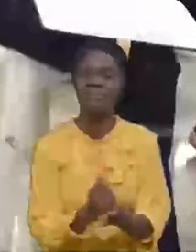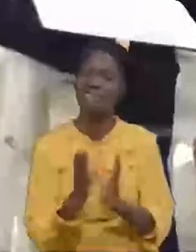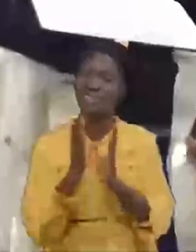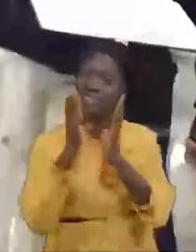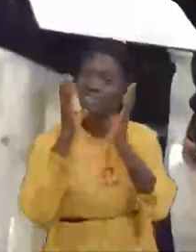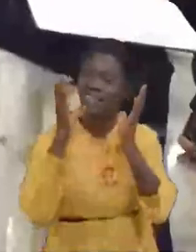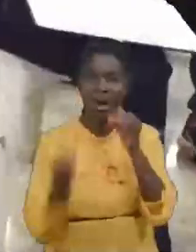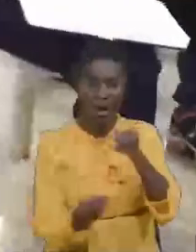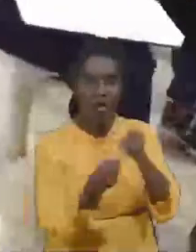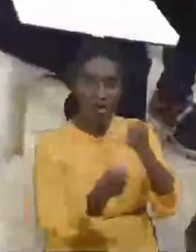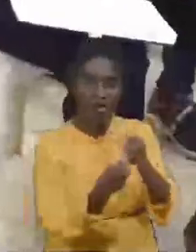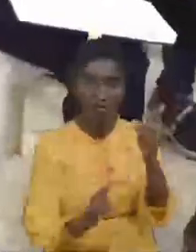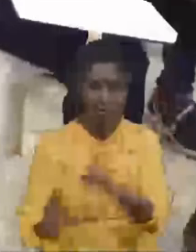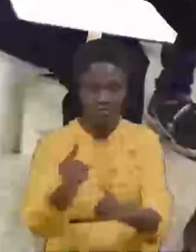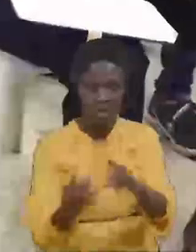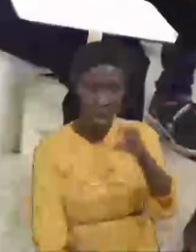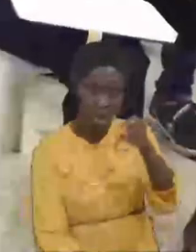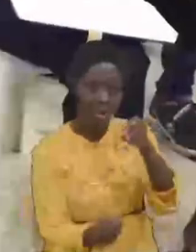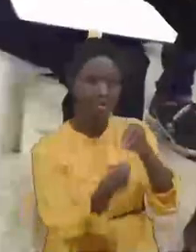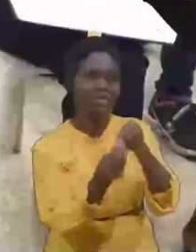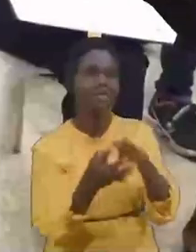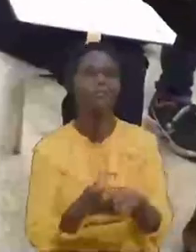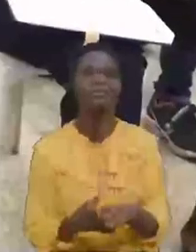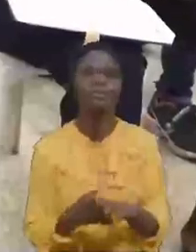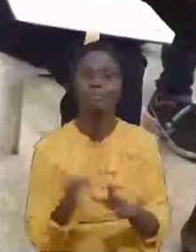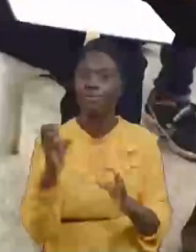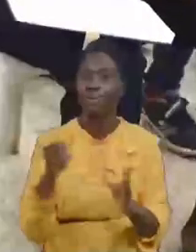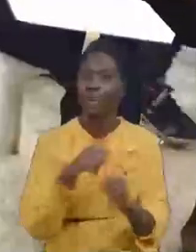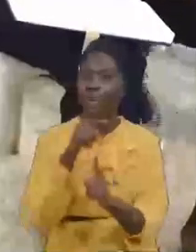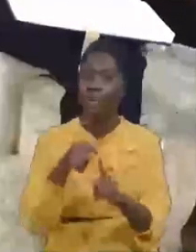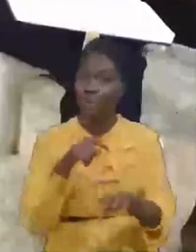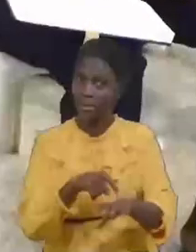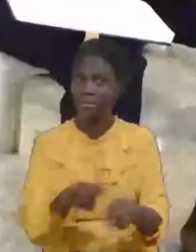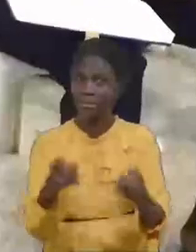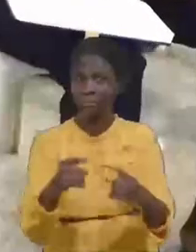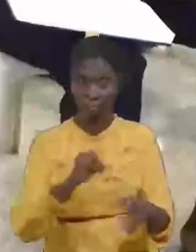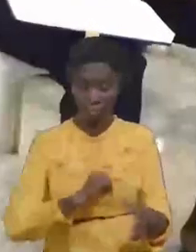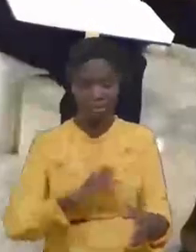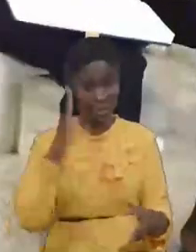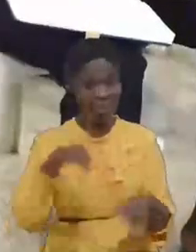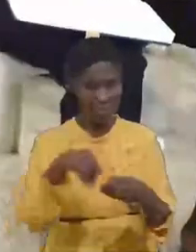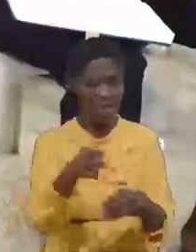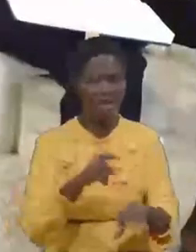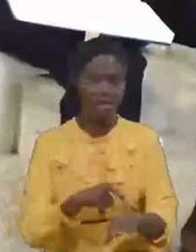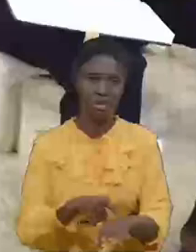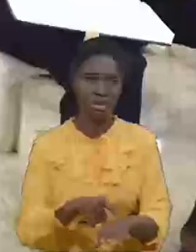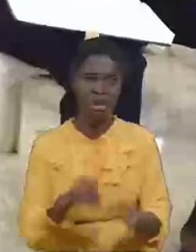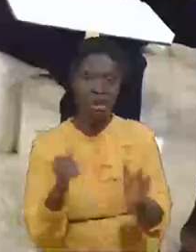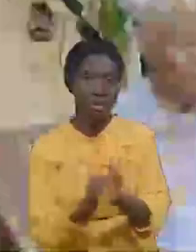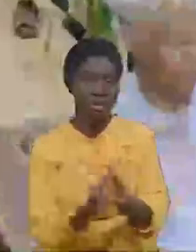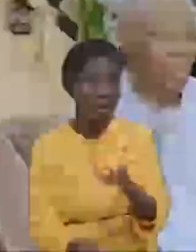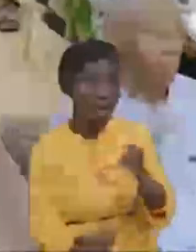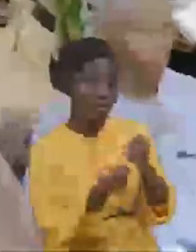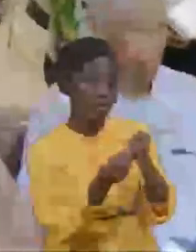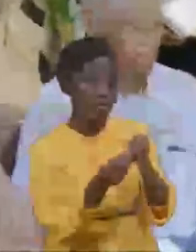crier addition. Donc, si leur sonne, je vais vous donner l'occasion et cette bénédiction